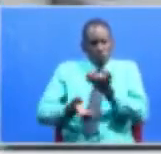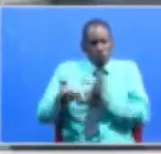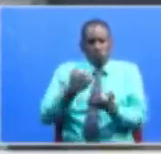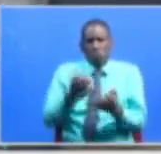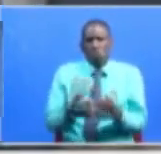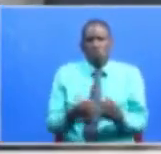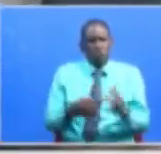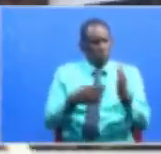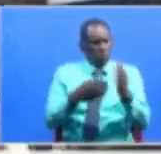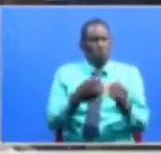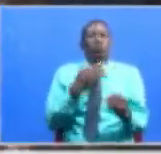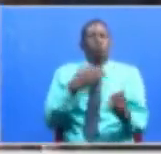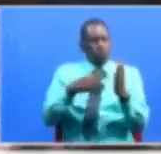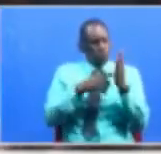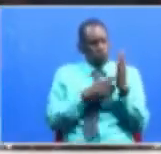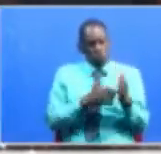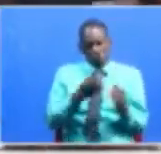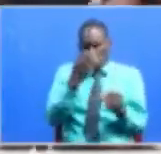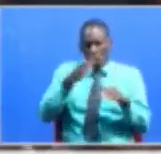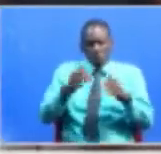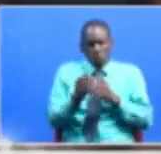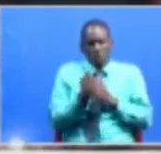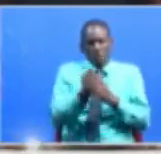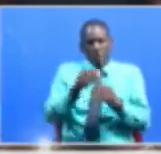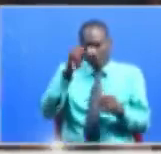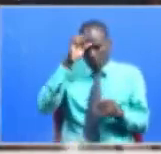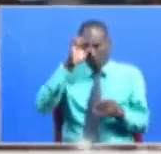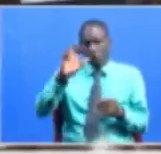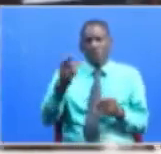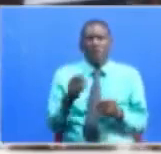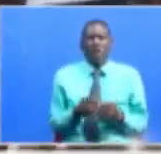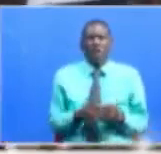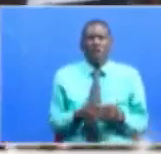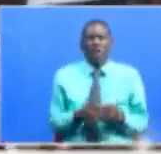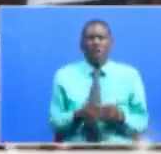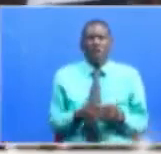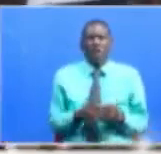kuendesha gari hii ya Kenya. Gabriel Kudaka, NTV.